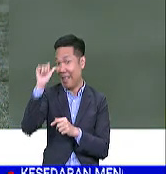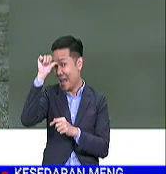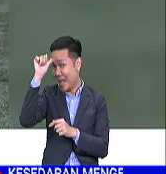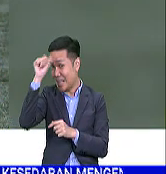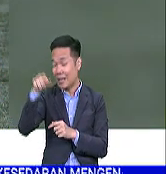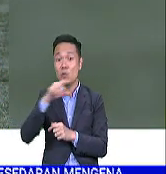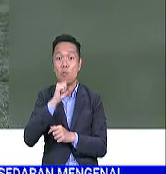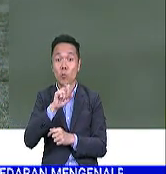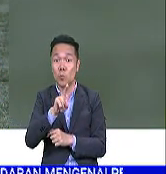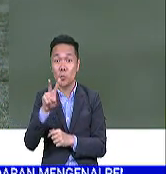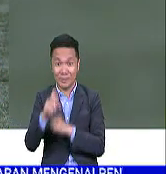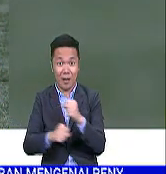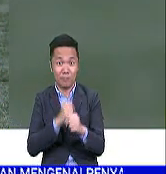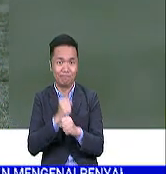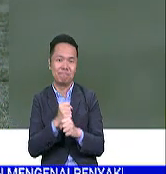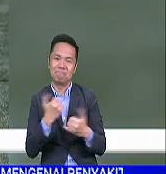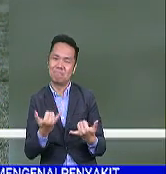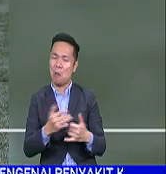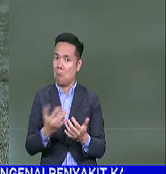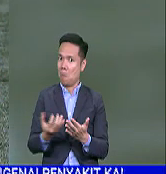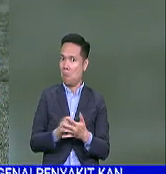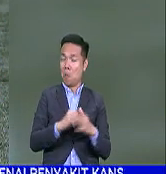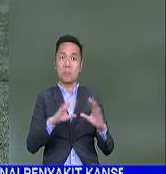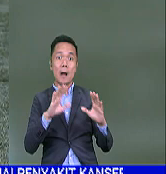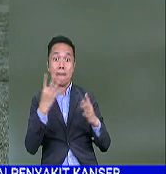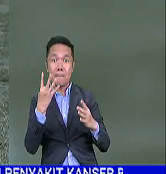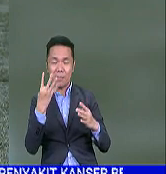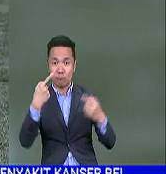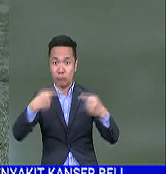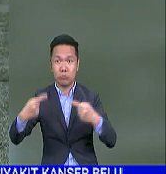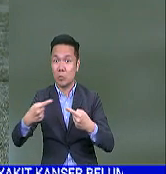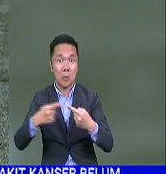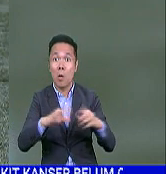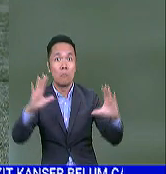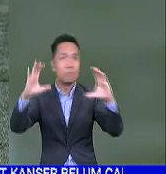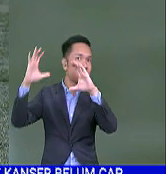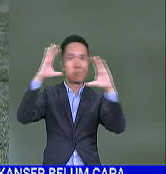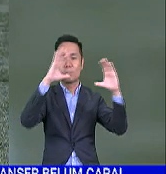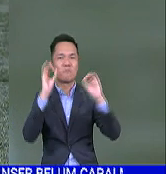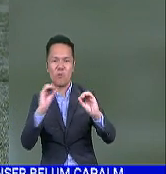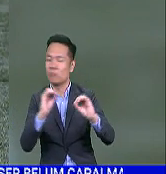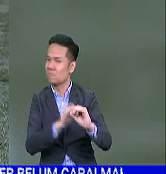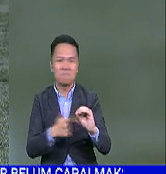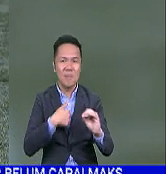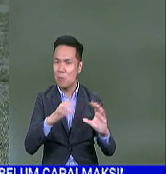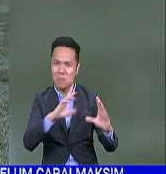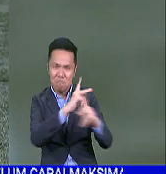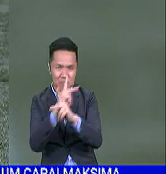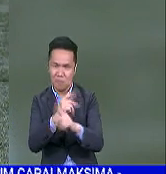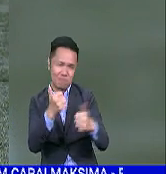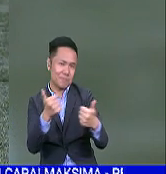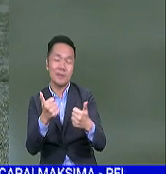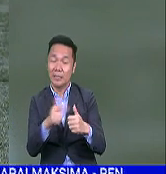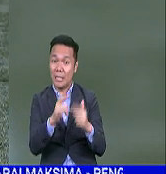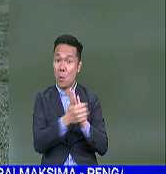pemain berusia 22 tahun itu berjaya merekodkan 4 perlawanan tanpa bolos daripada 8 aksi liga. Dia sebelum ini pernah